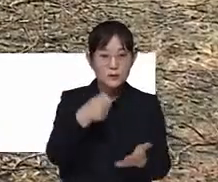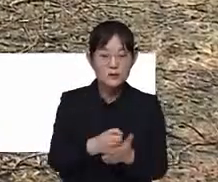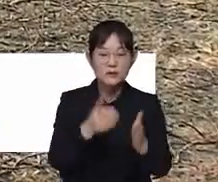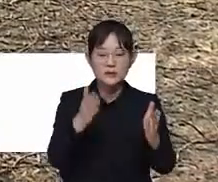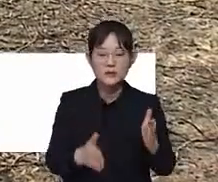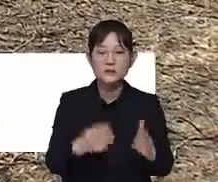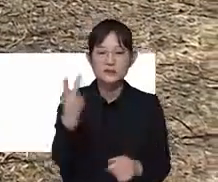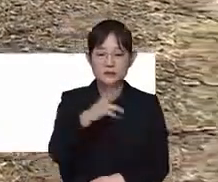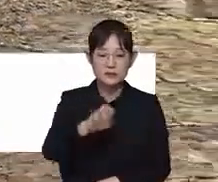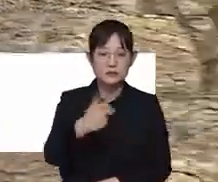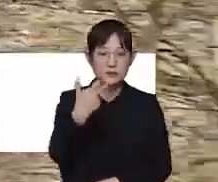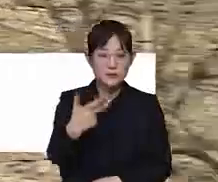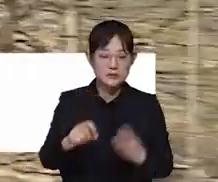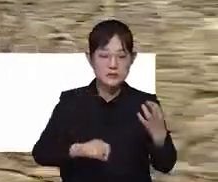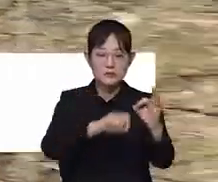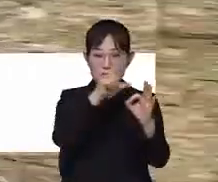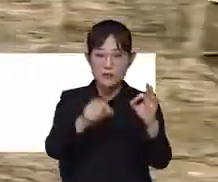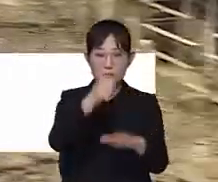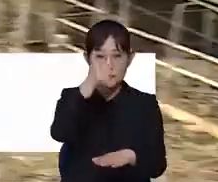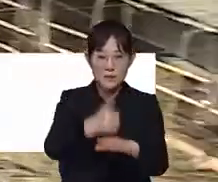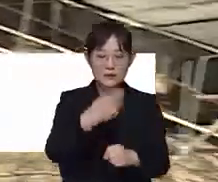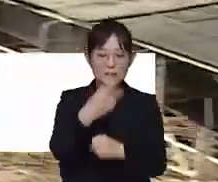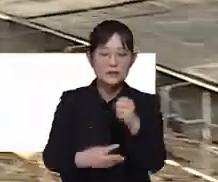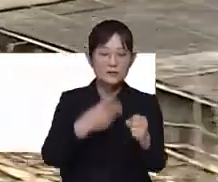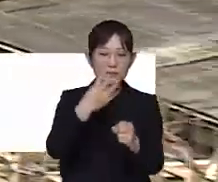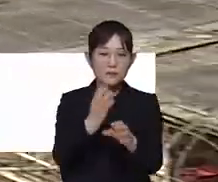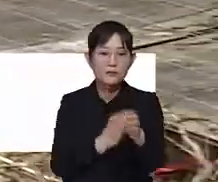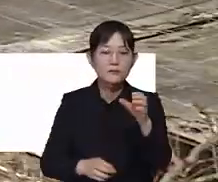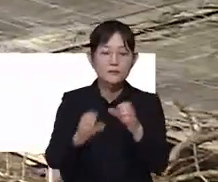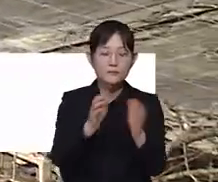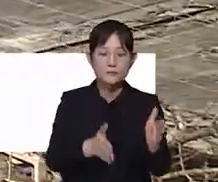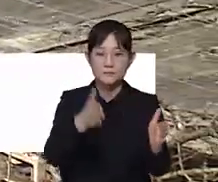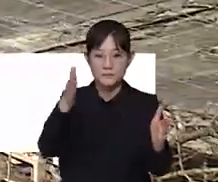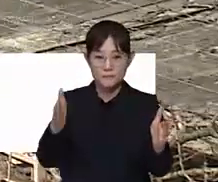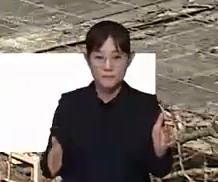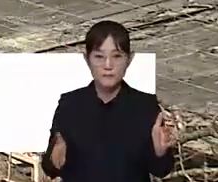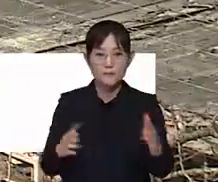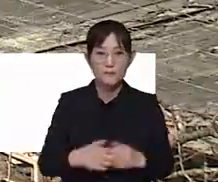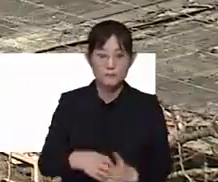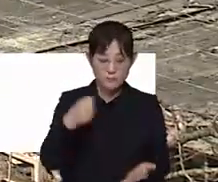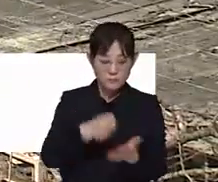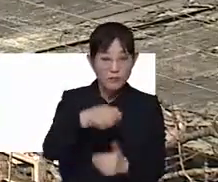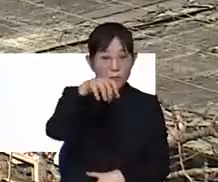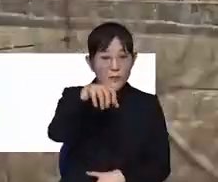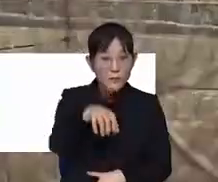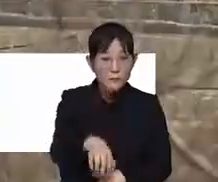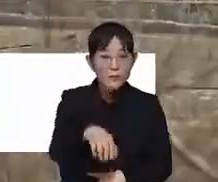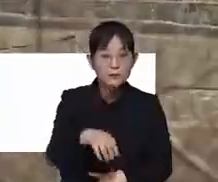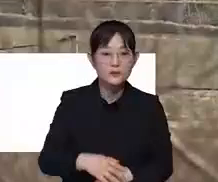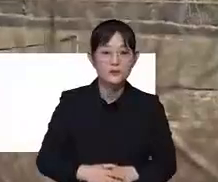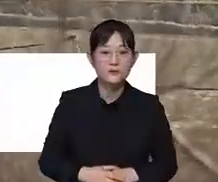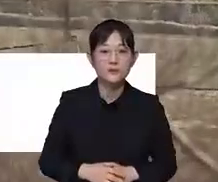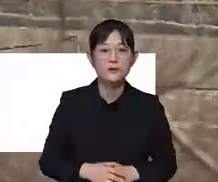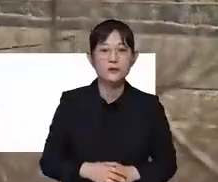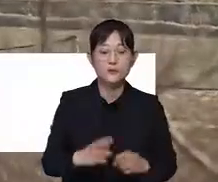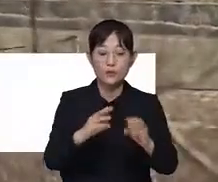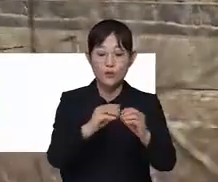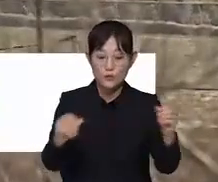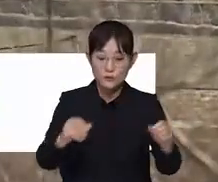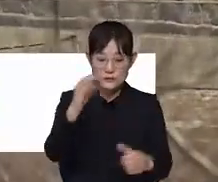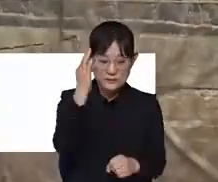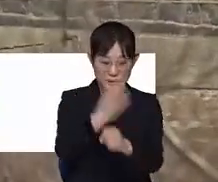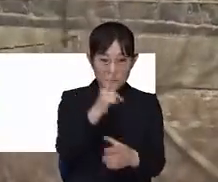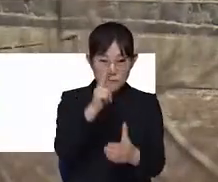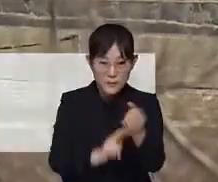오는 2027년 10월 말까지 3년 연장하기로 했습니다. 지정된 허가구역에서 일정 면적 이상을 초과해